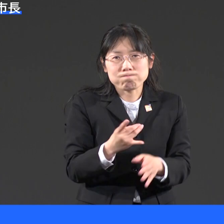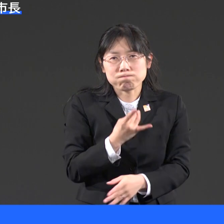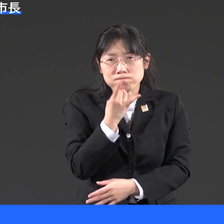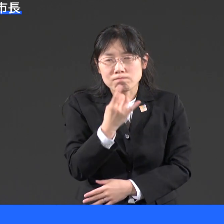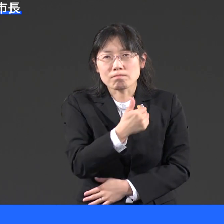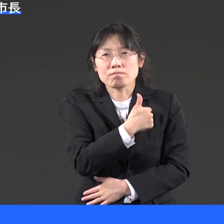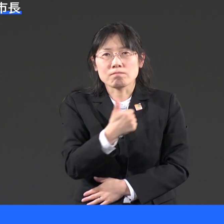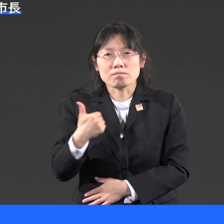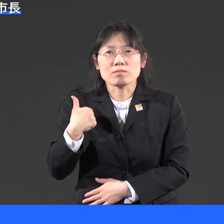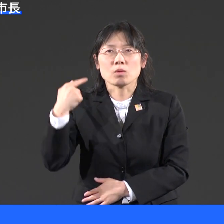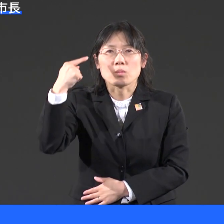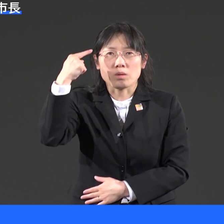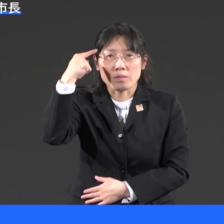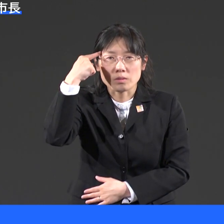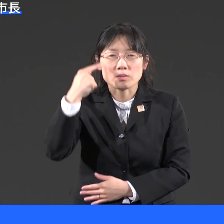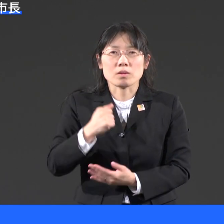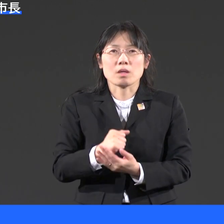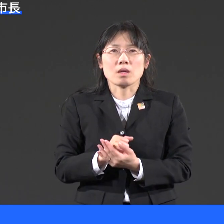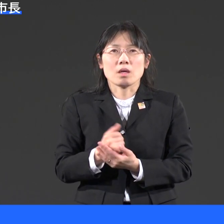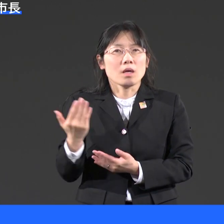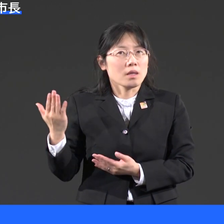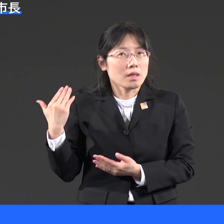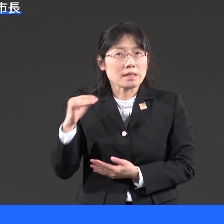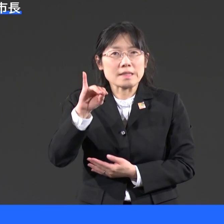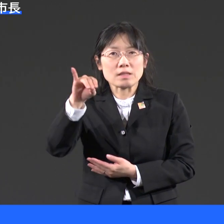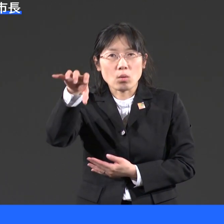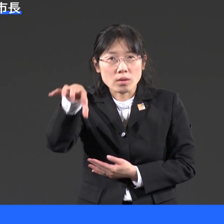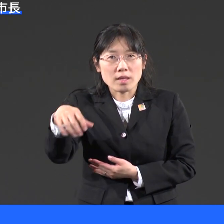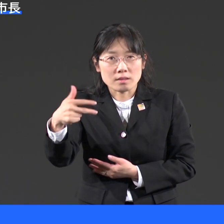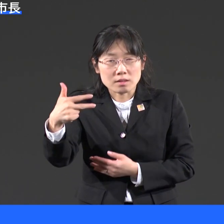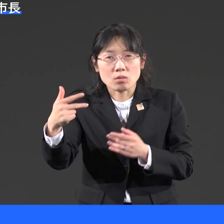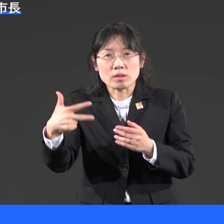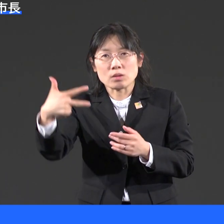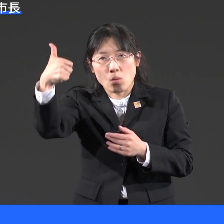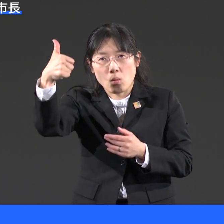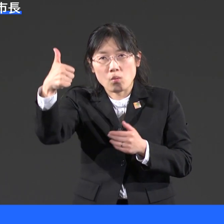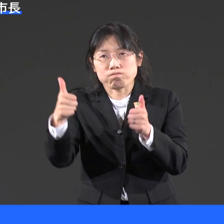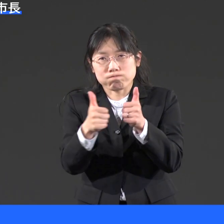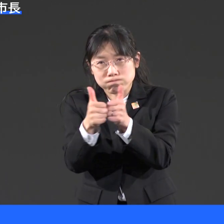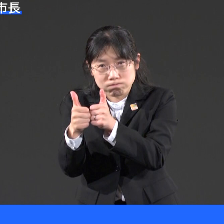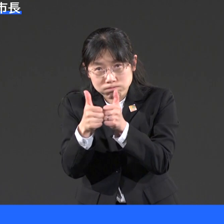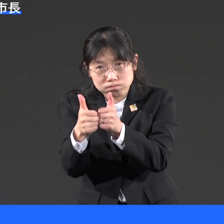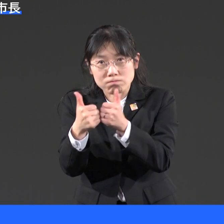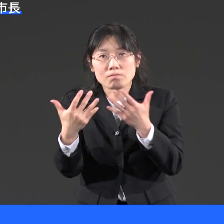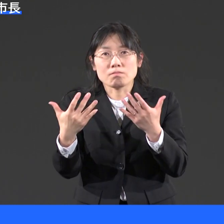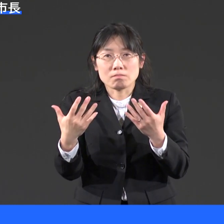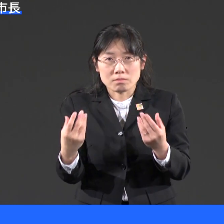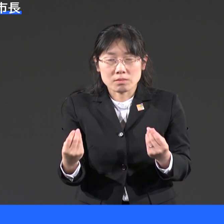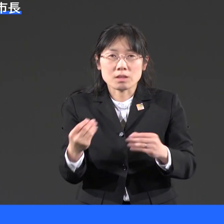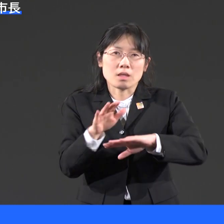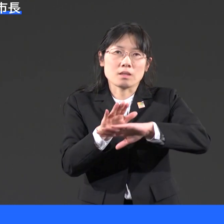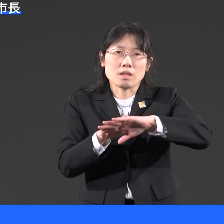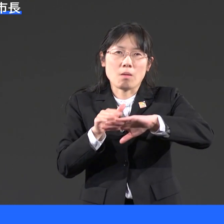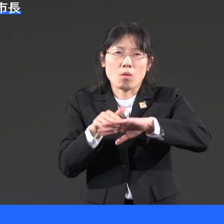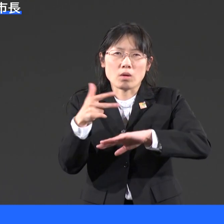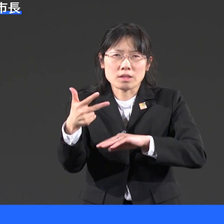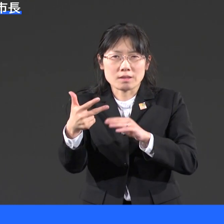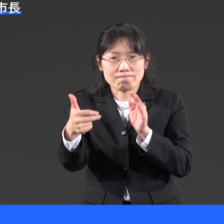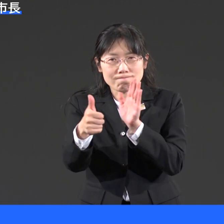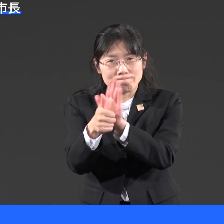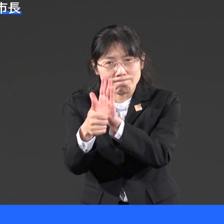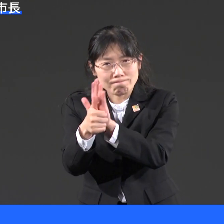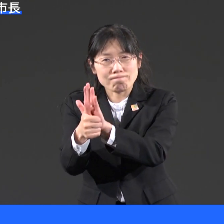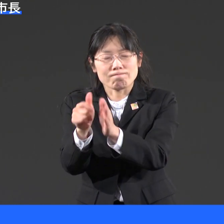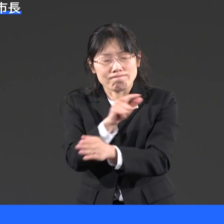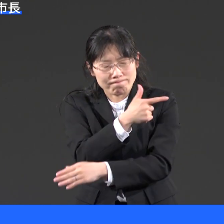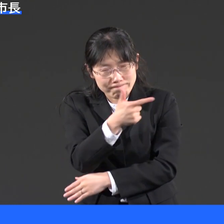というふうに思っています。先日千歳の市長ともお話をさせていただいて、札幌市として、協力できることは何